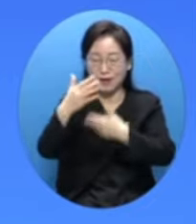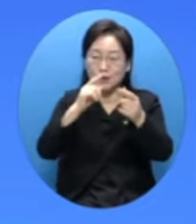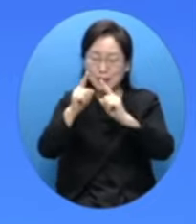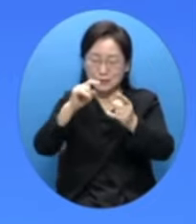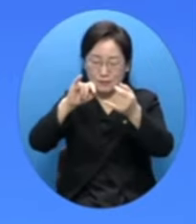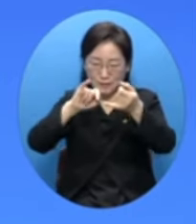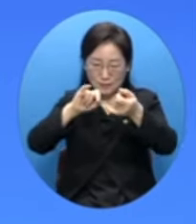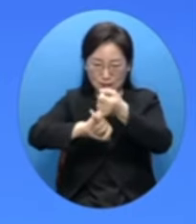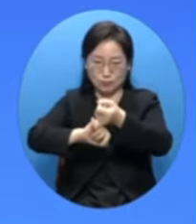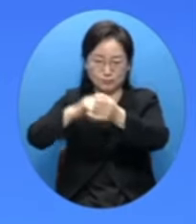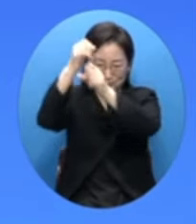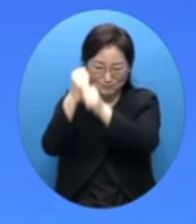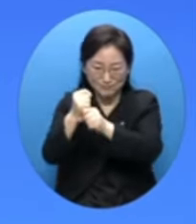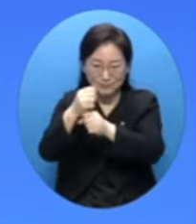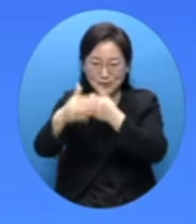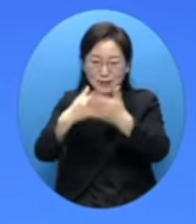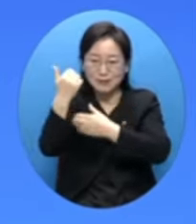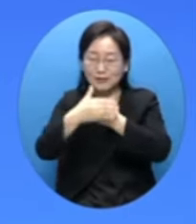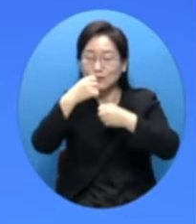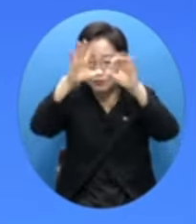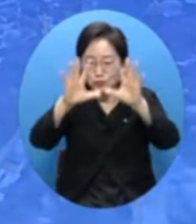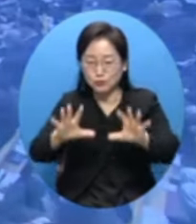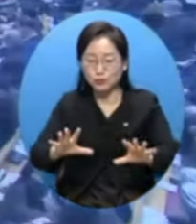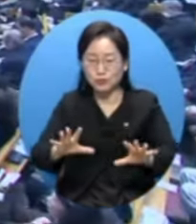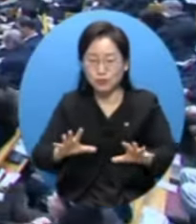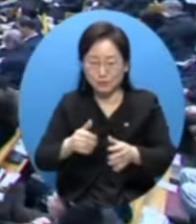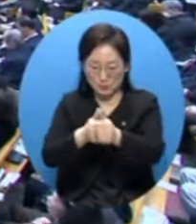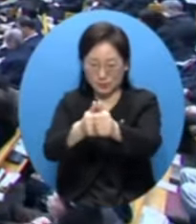때 하나님의 은혜와 축복이 임하게 될 것입니다.